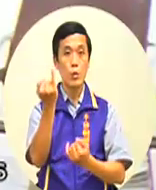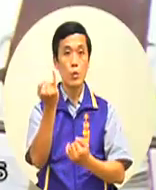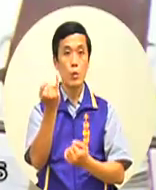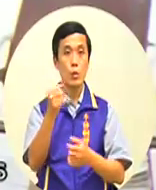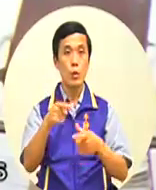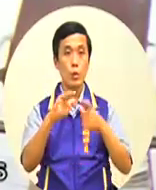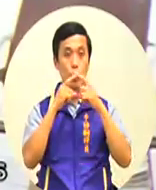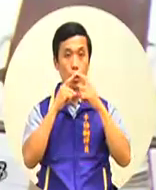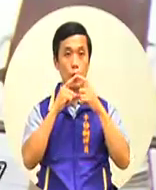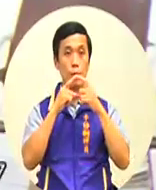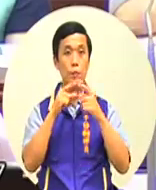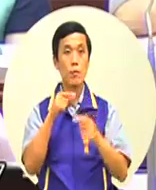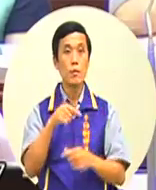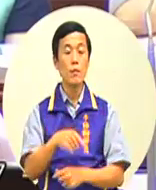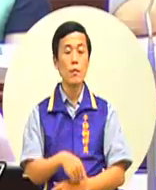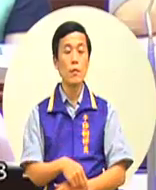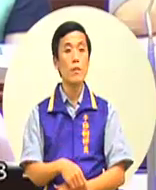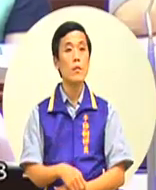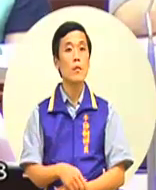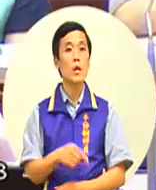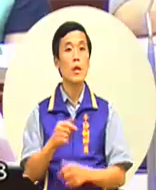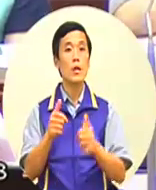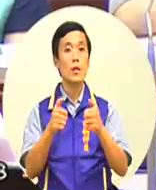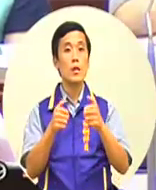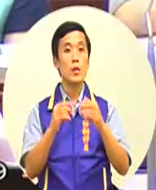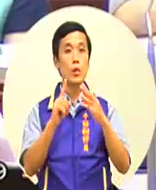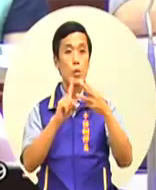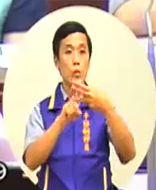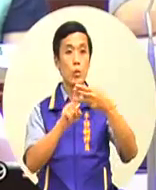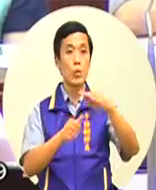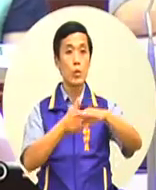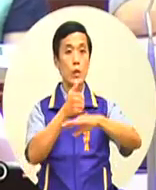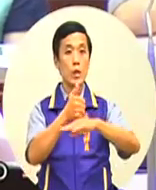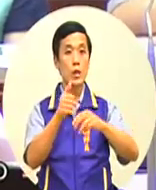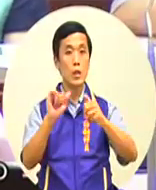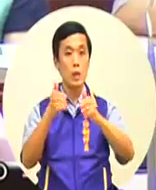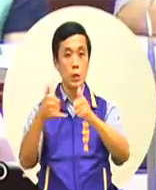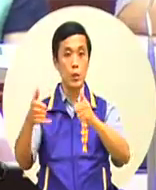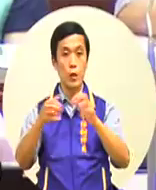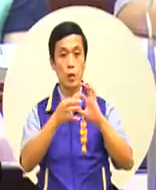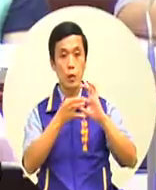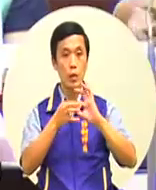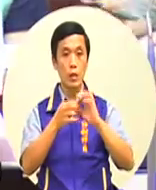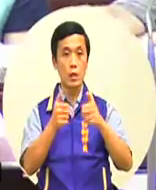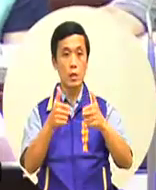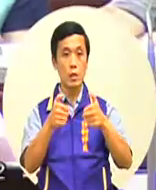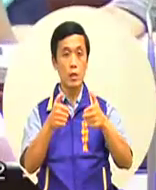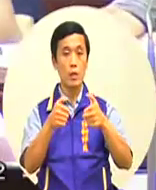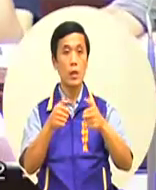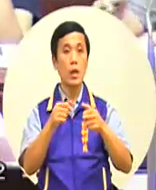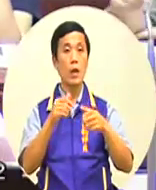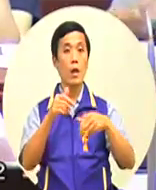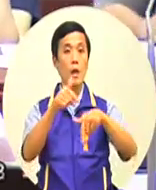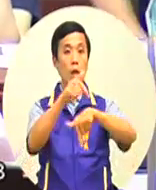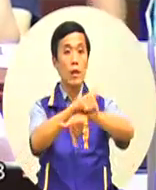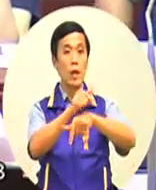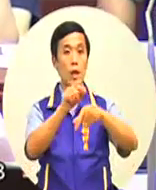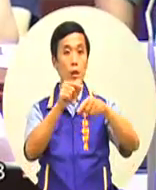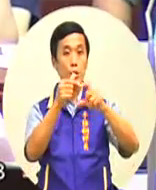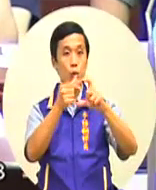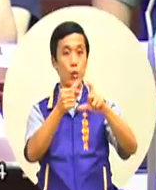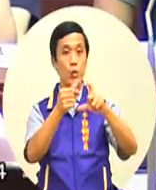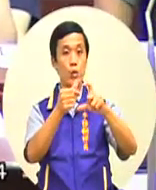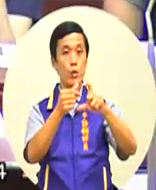讲那个？哦，就是第一个问题。 谢谢主席，谢谢议员的关心哈，哦。那个南区银发那